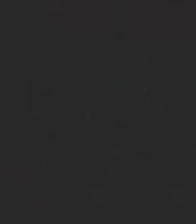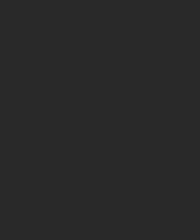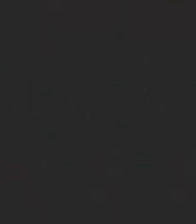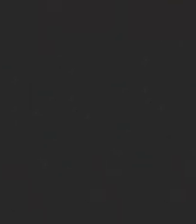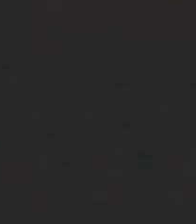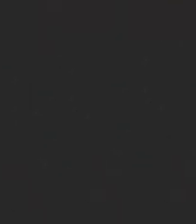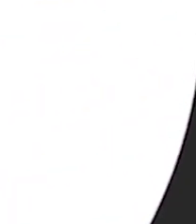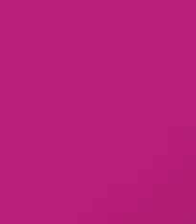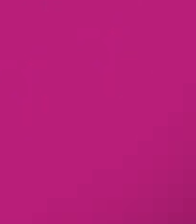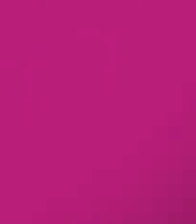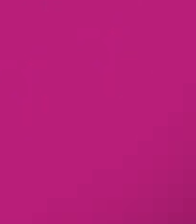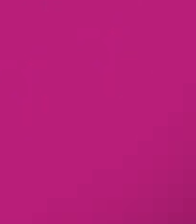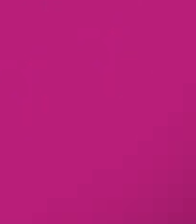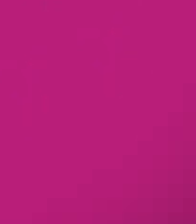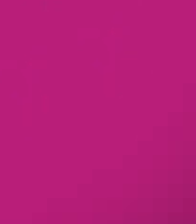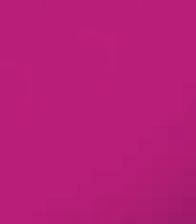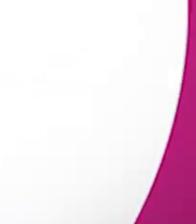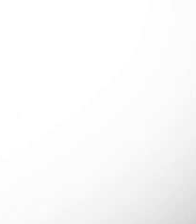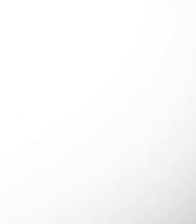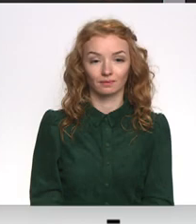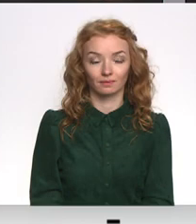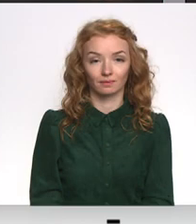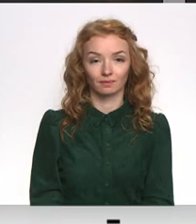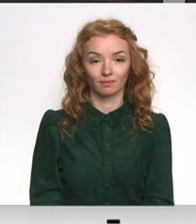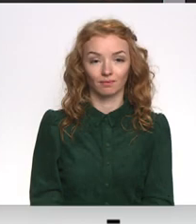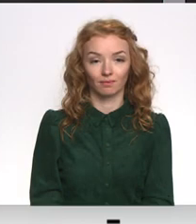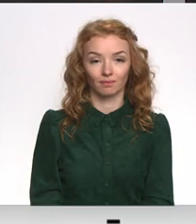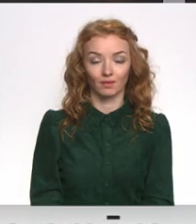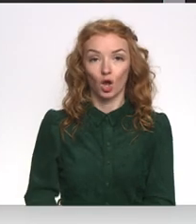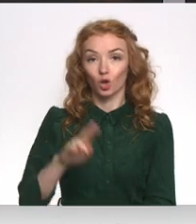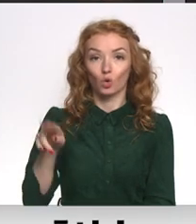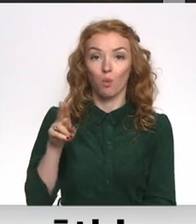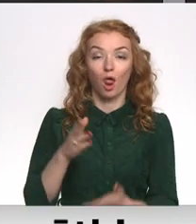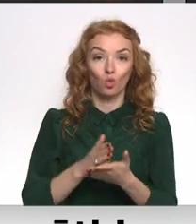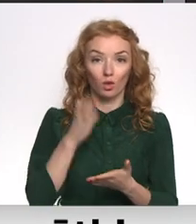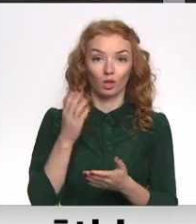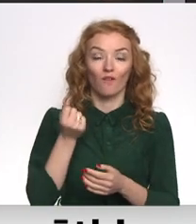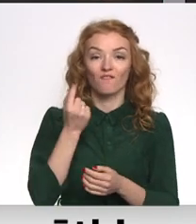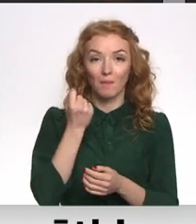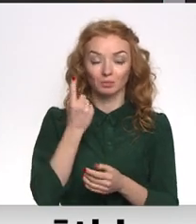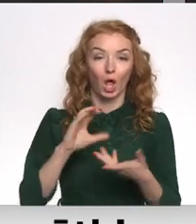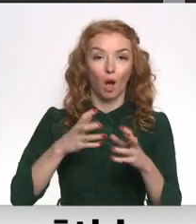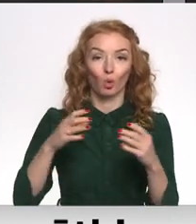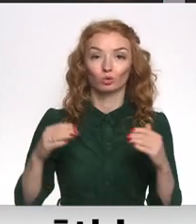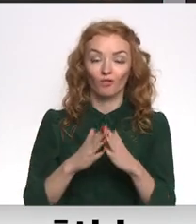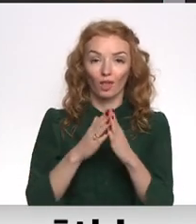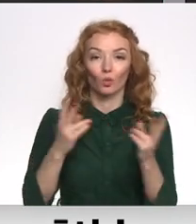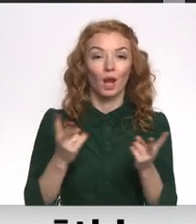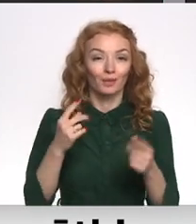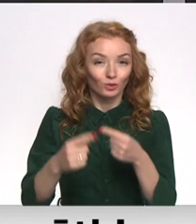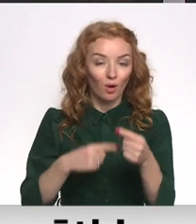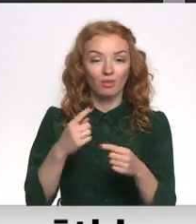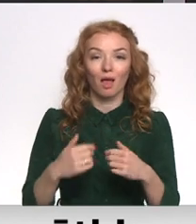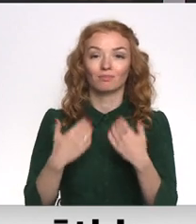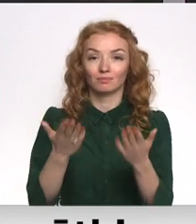Re, viss ēters ir te! Bet Dobelē notikuši 11. ābolu svētki, kuros tradicionāli